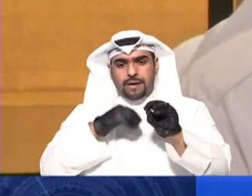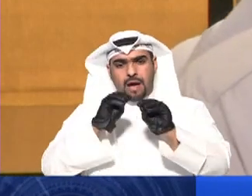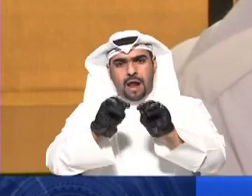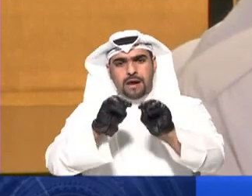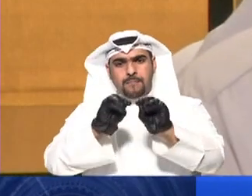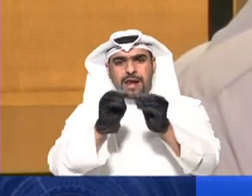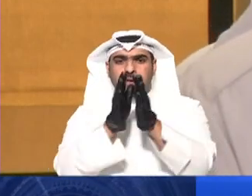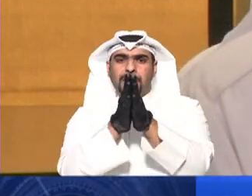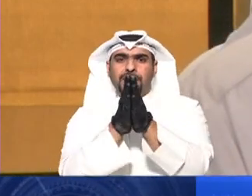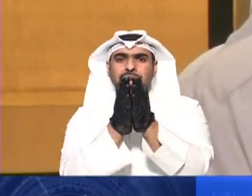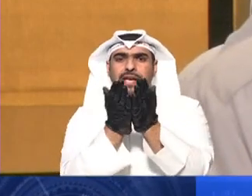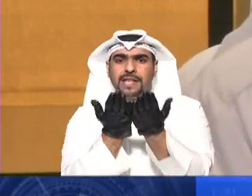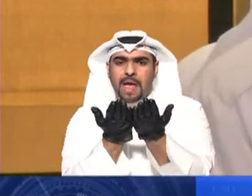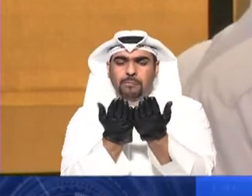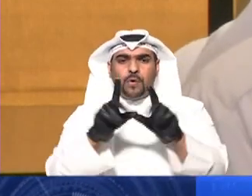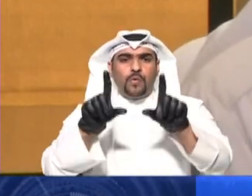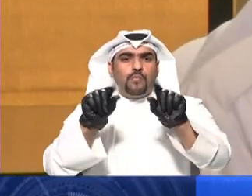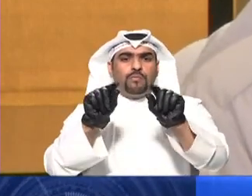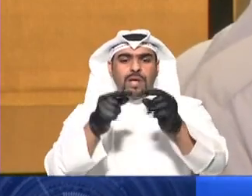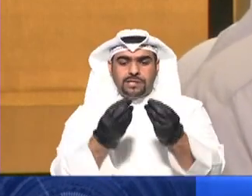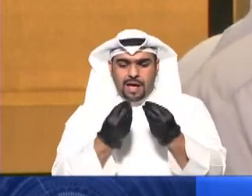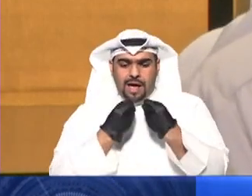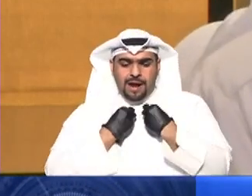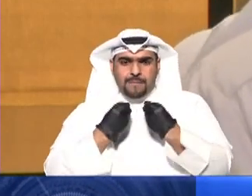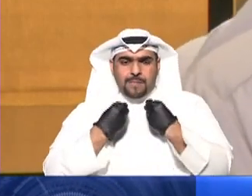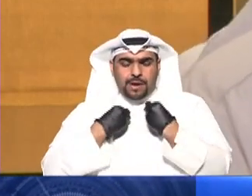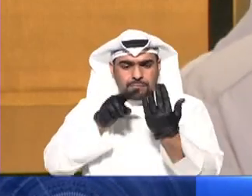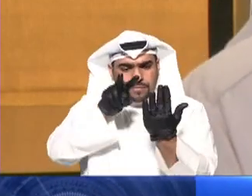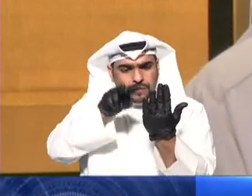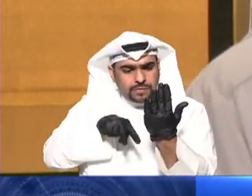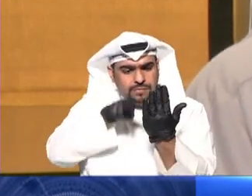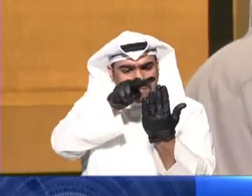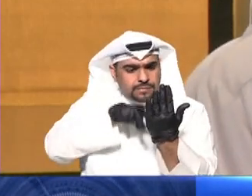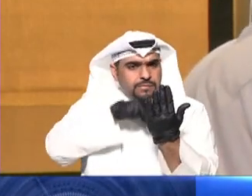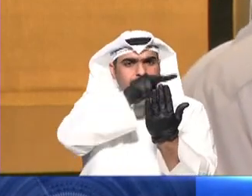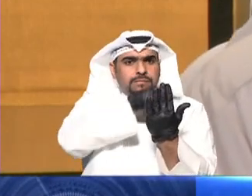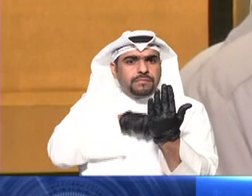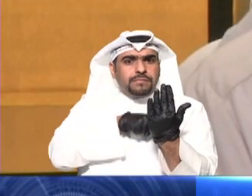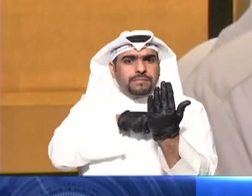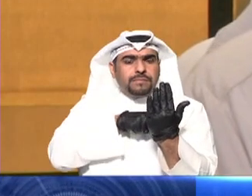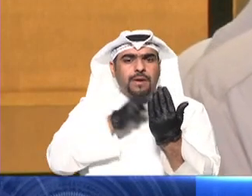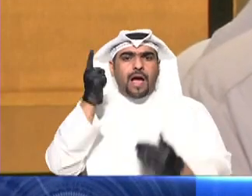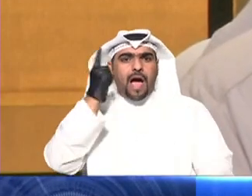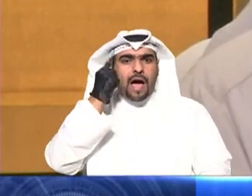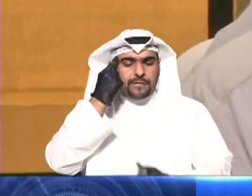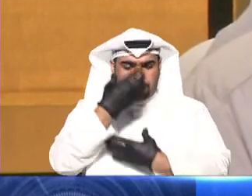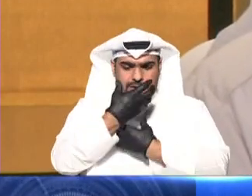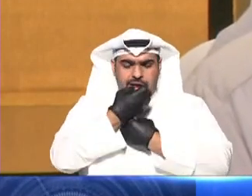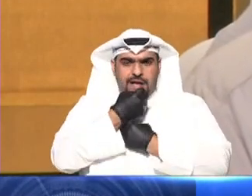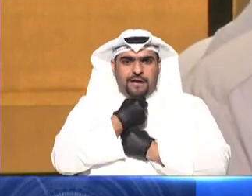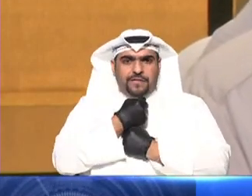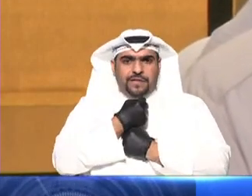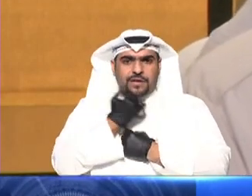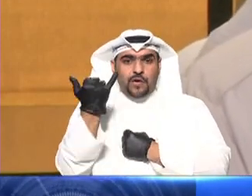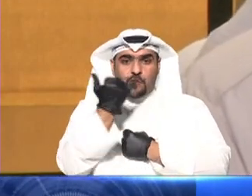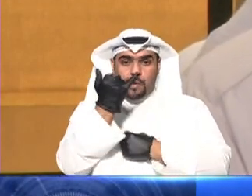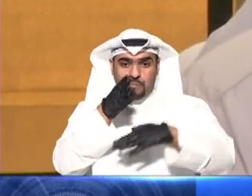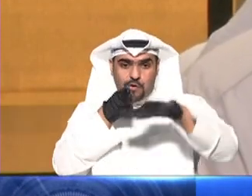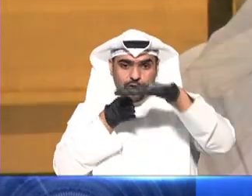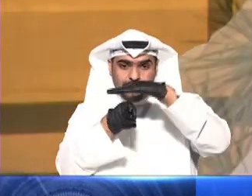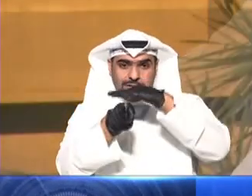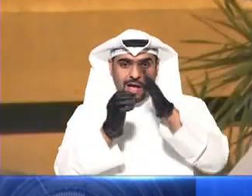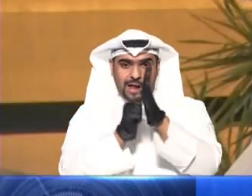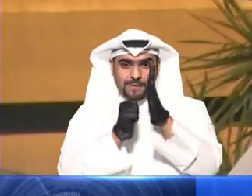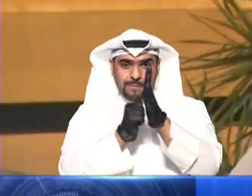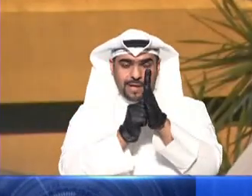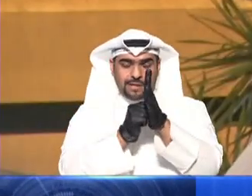اللي راح نوزعه اليوم بالتعاون مع اتحاد الجمعيات وأيضا بالتعاون مع الإدارة العامة للإطفاء، هدف الحقيقة إبقاء الناس آمنين داخل